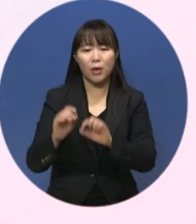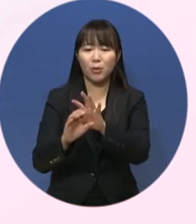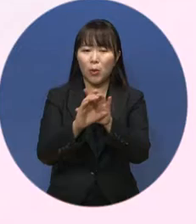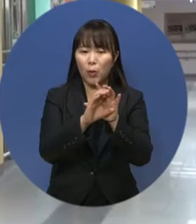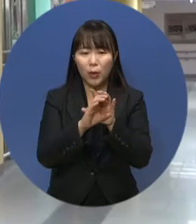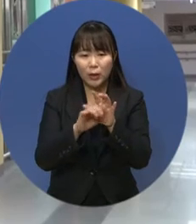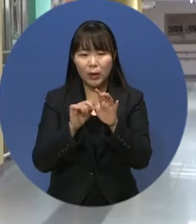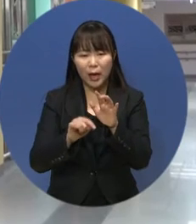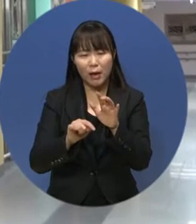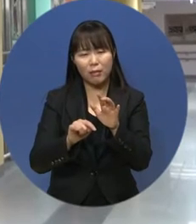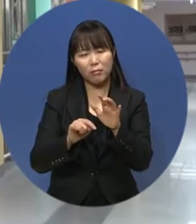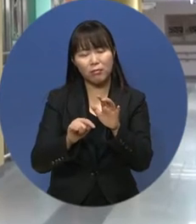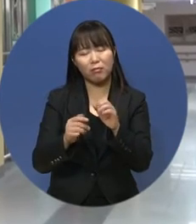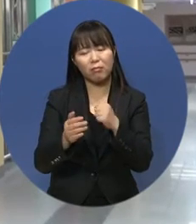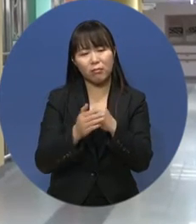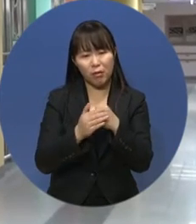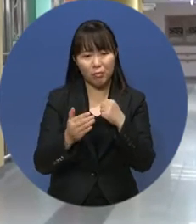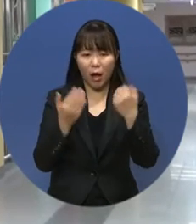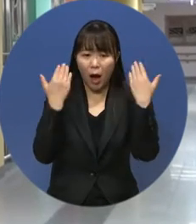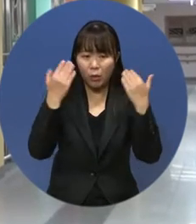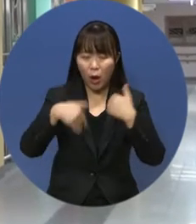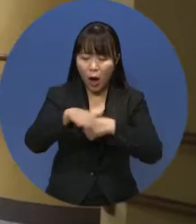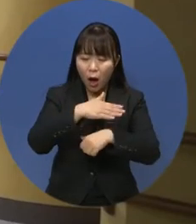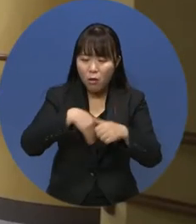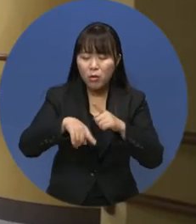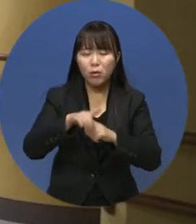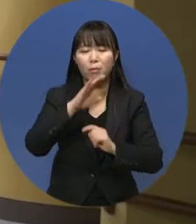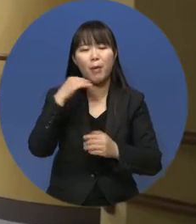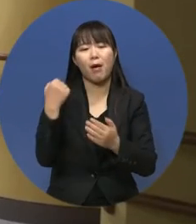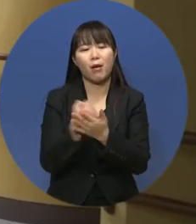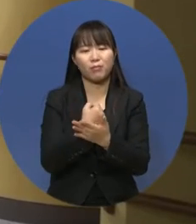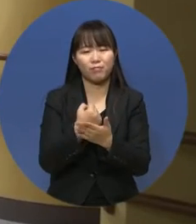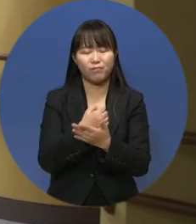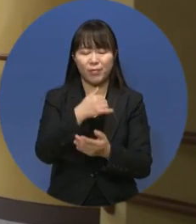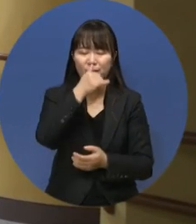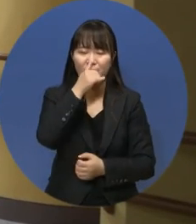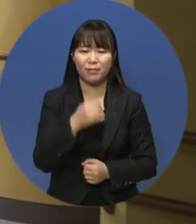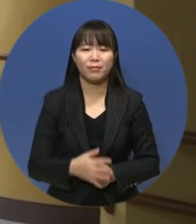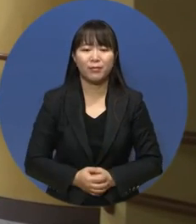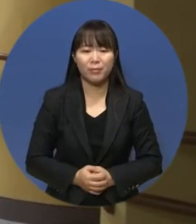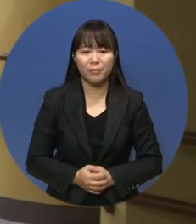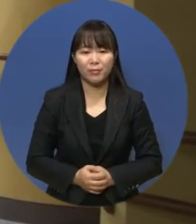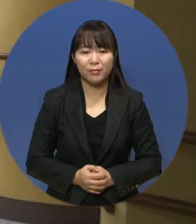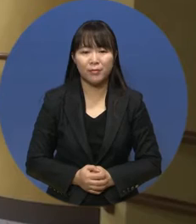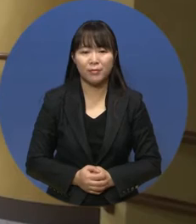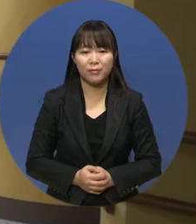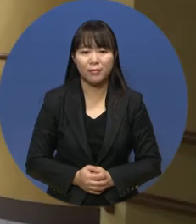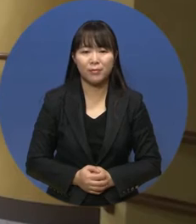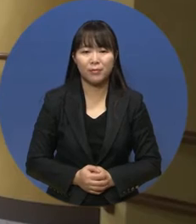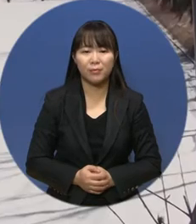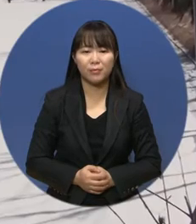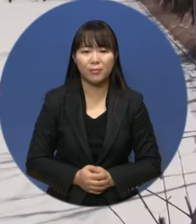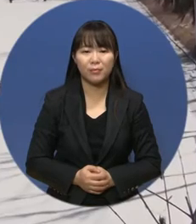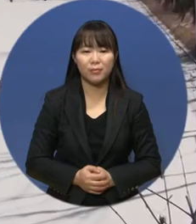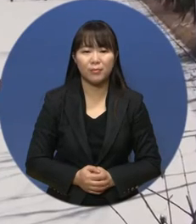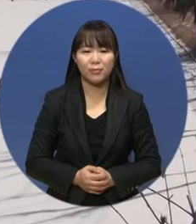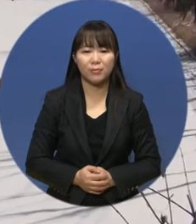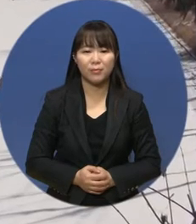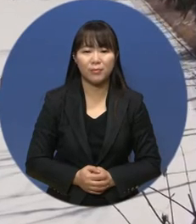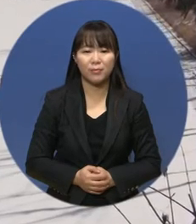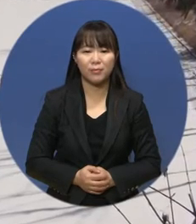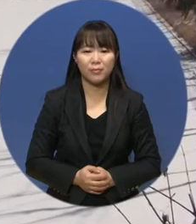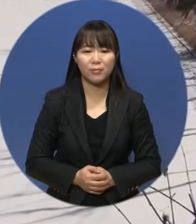일고 라는 힘에 밀려 교정 n 아쉬움만 남아 있었습니다 복지 tv 경기방송 저은